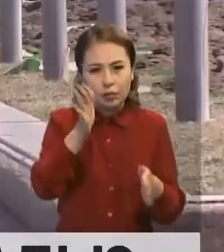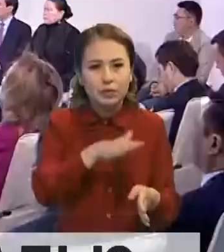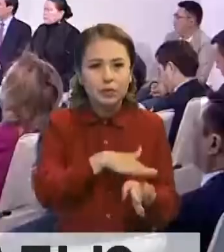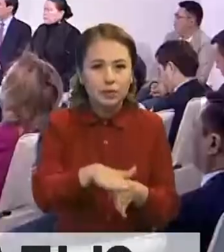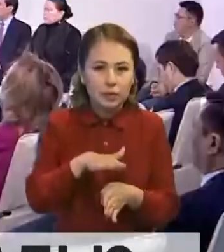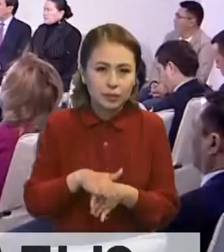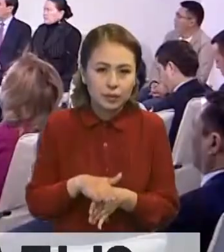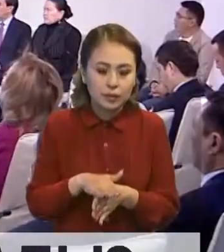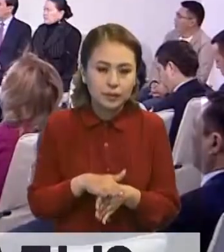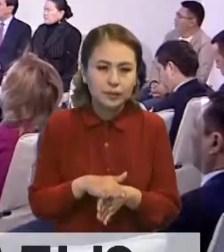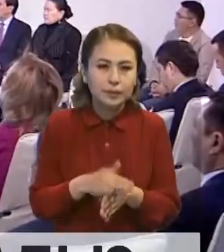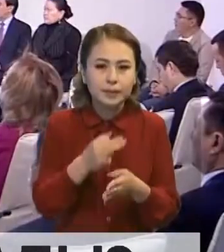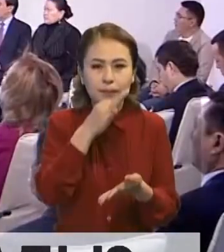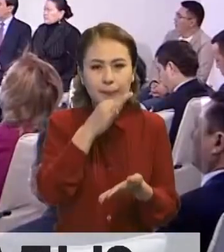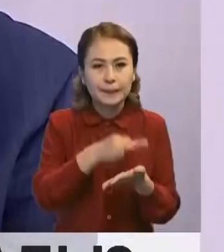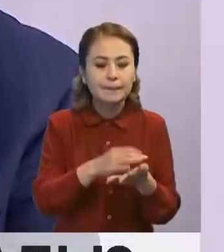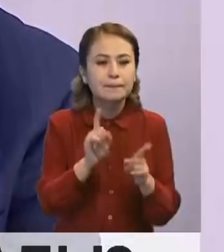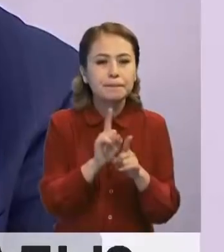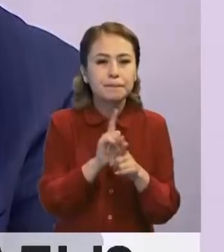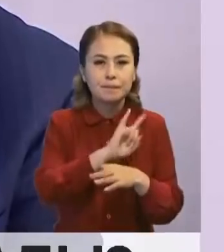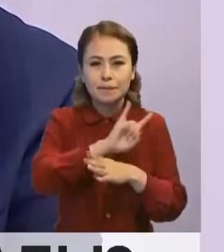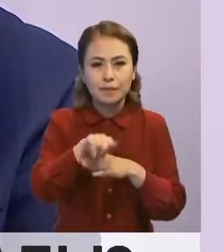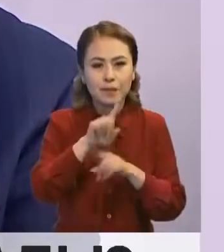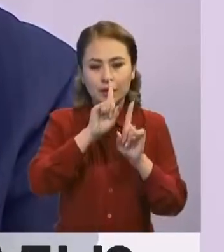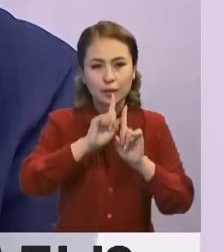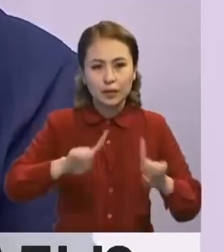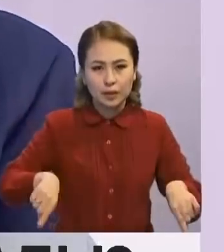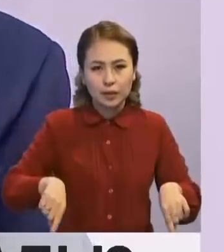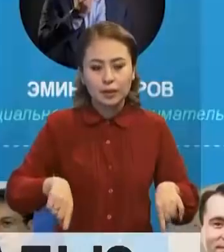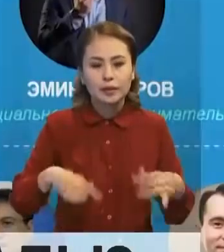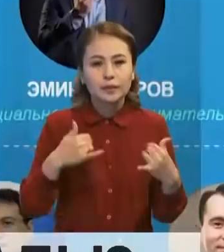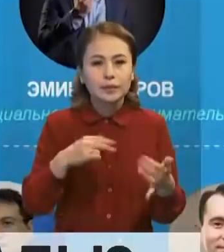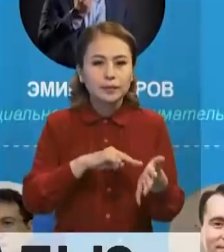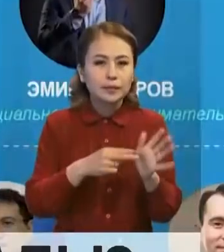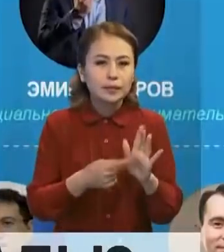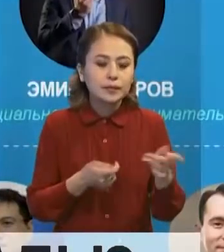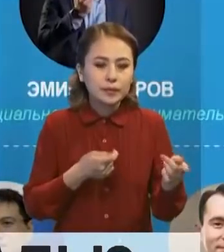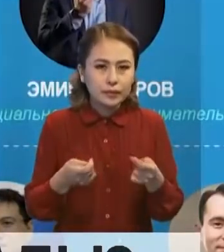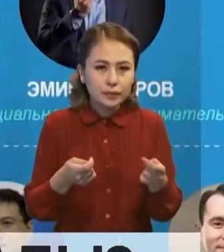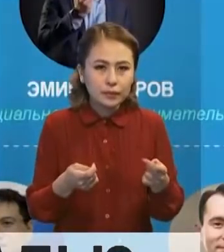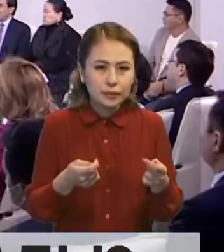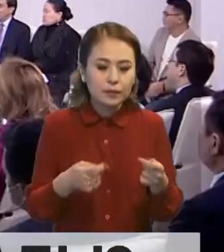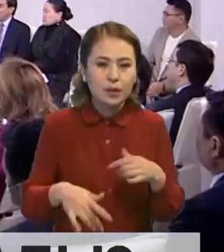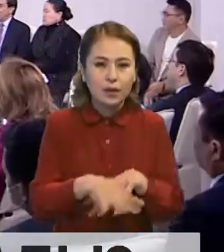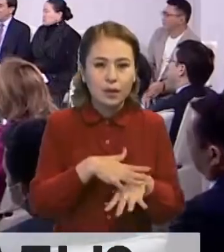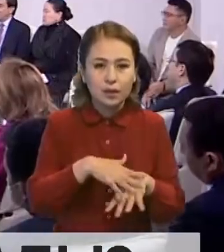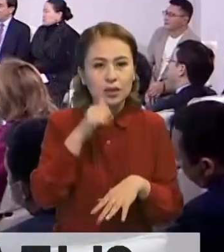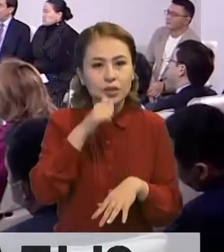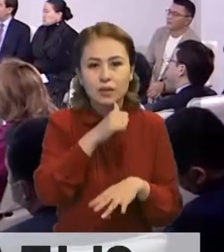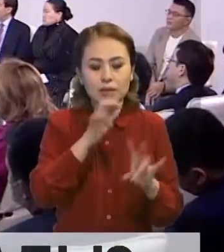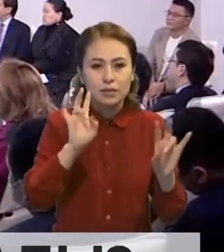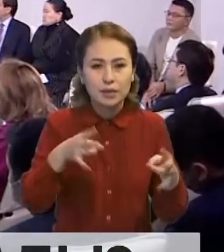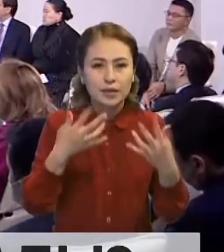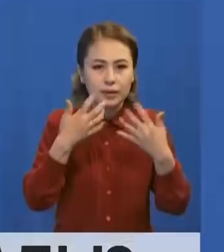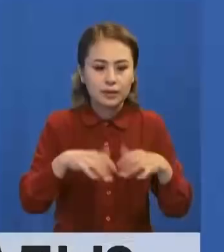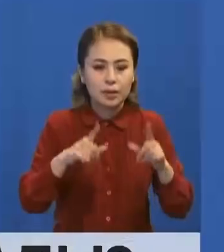маңызды. Бұл ретте жауаптылар көз бояушылықтың болмауын қадағалайды. Ал жоба жетекшілері нәтижесін халықтан жасырмай, есеп